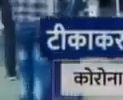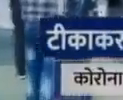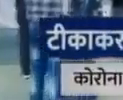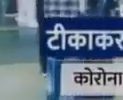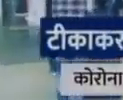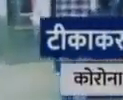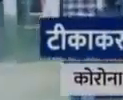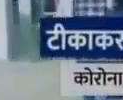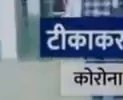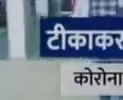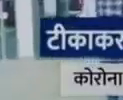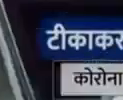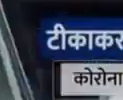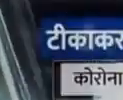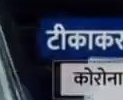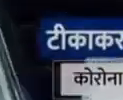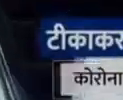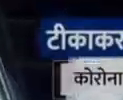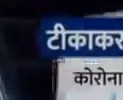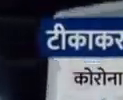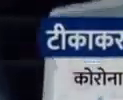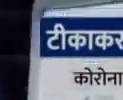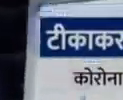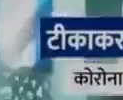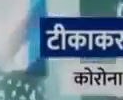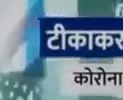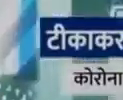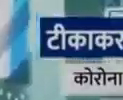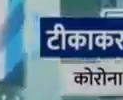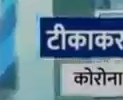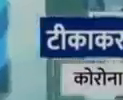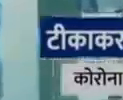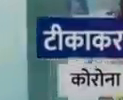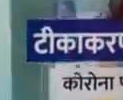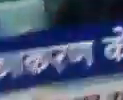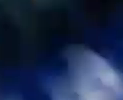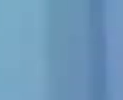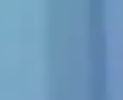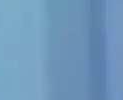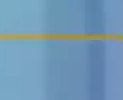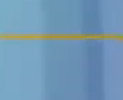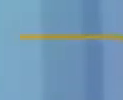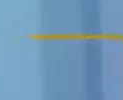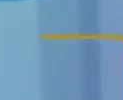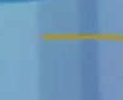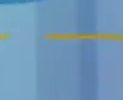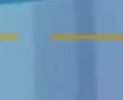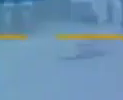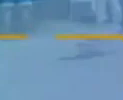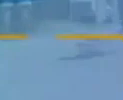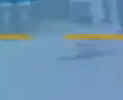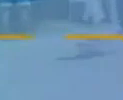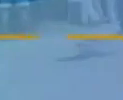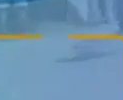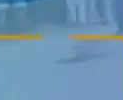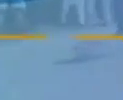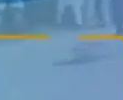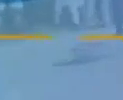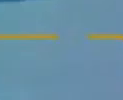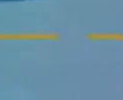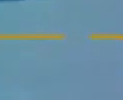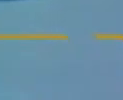है सब्र, तो थोड़े और समय रखें कोरोना पर कड़ी नजर। ना छोड़ें 2 गज